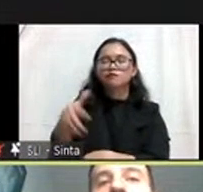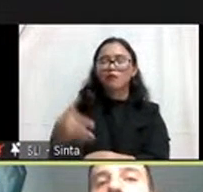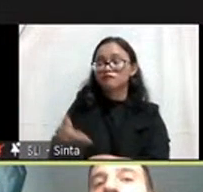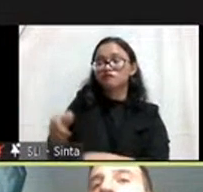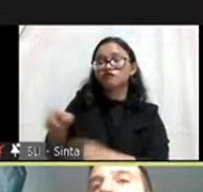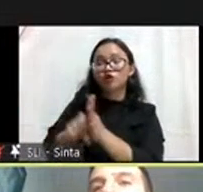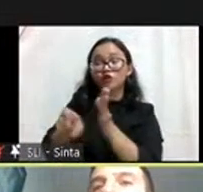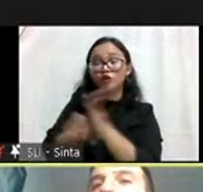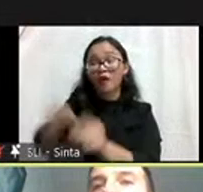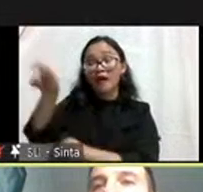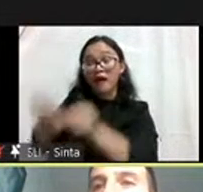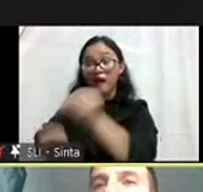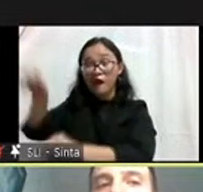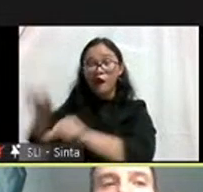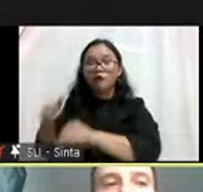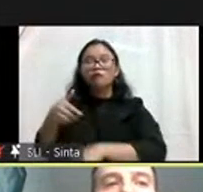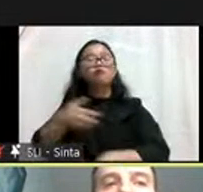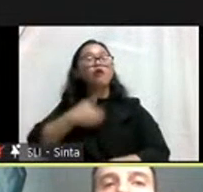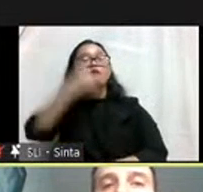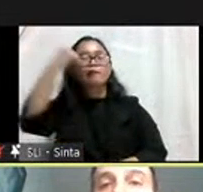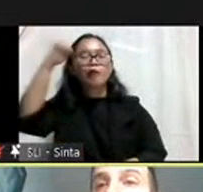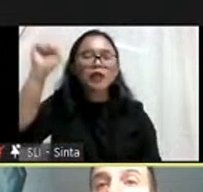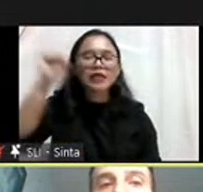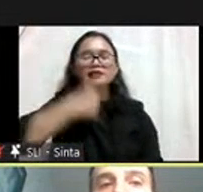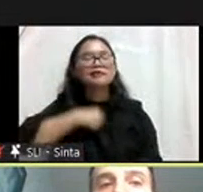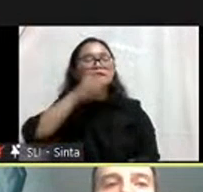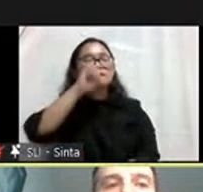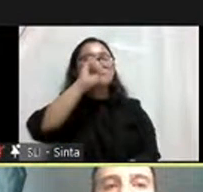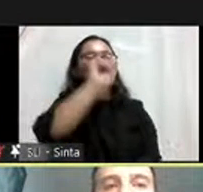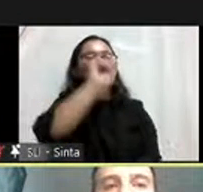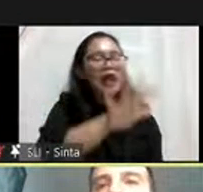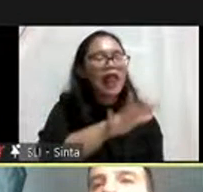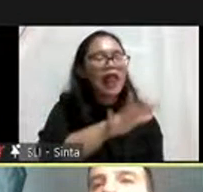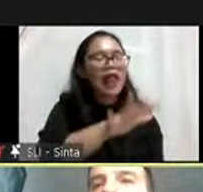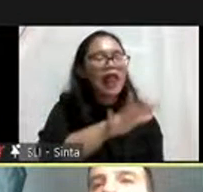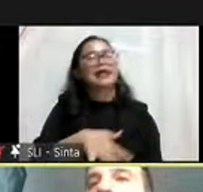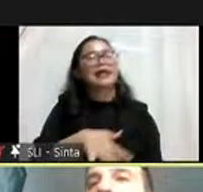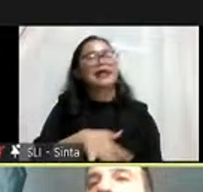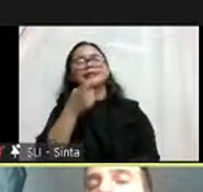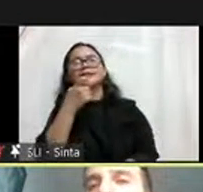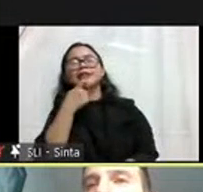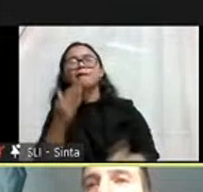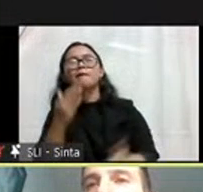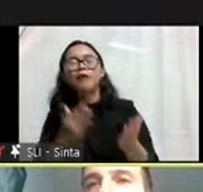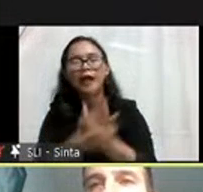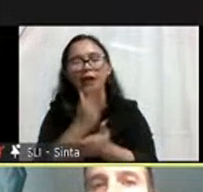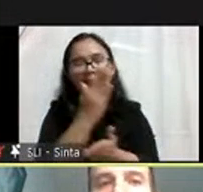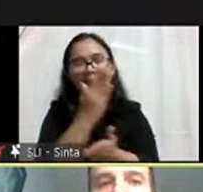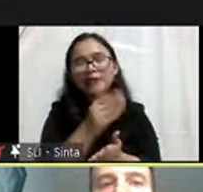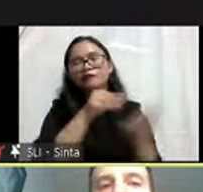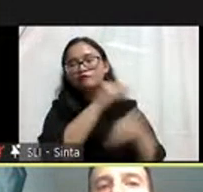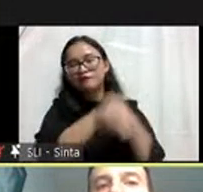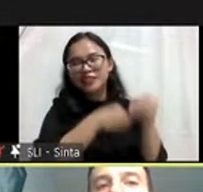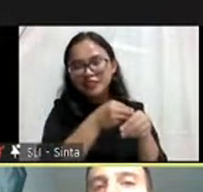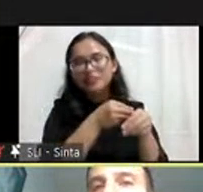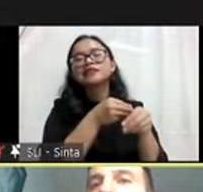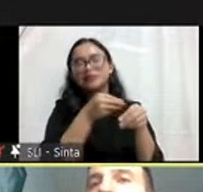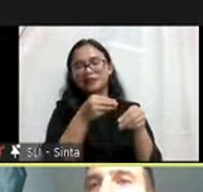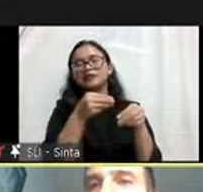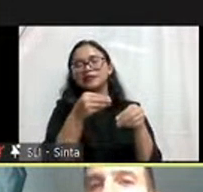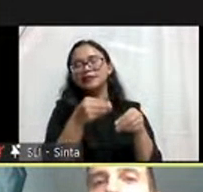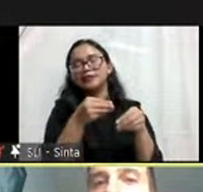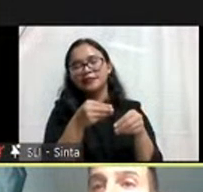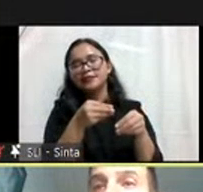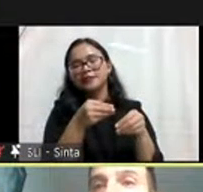eh berserikat berbicara tentang hal-hal yang berkaitan dengan operasal bisnis dan